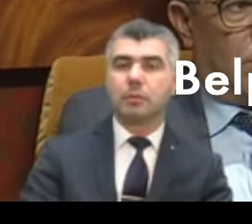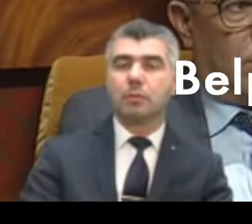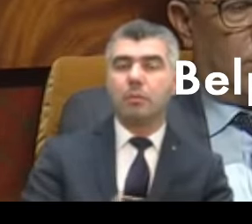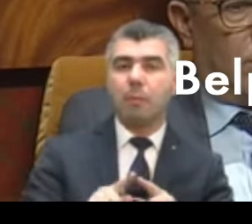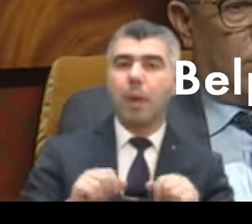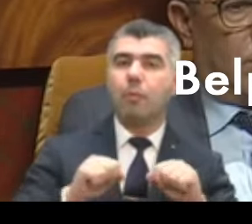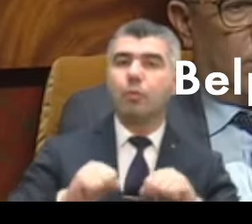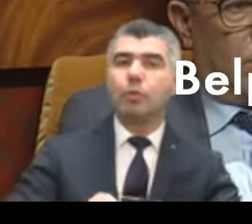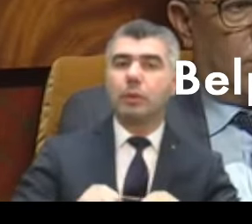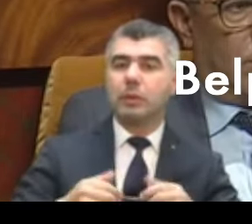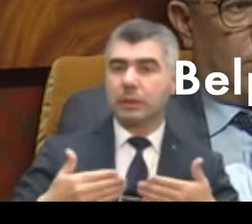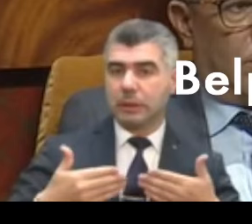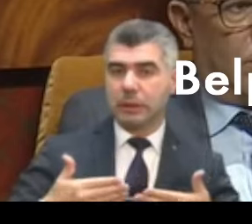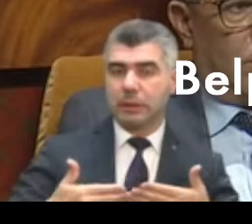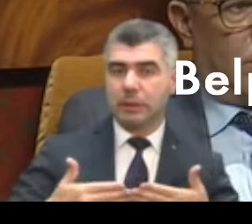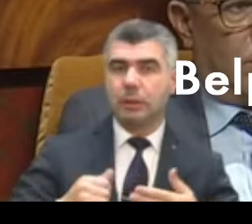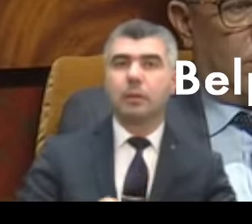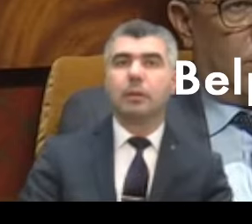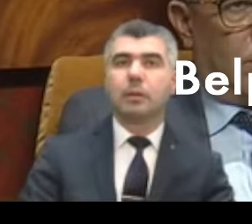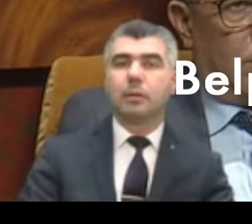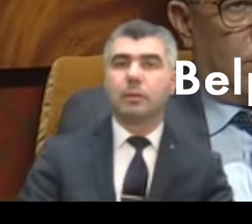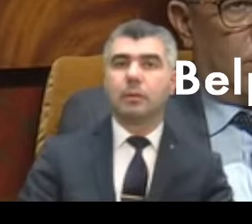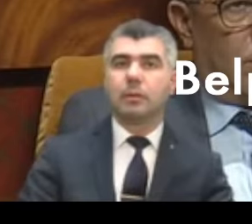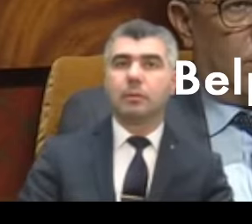المجلس نفسه نجد